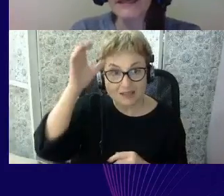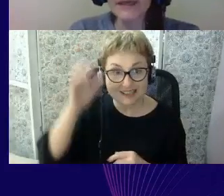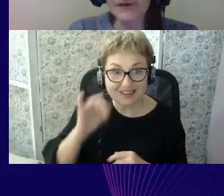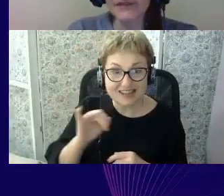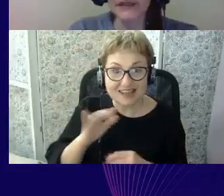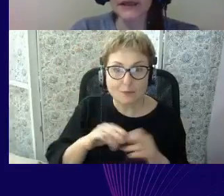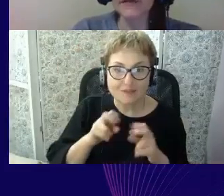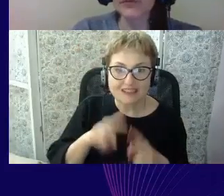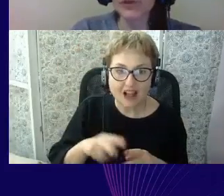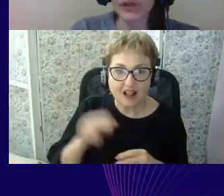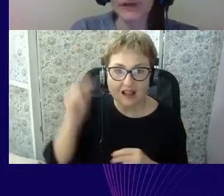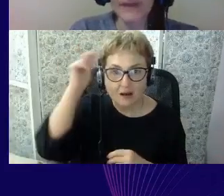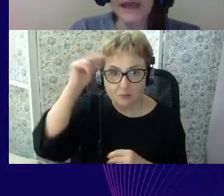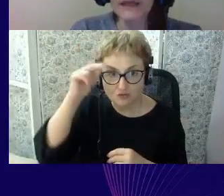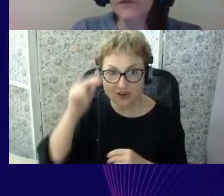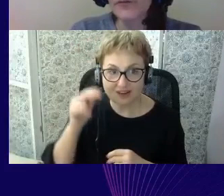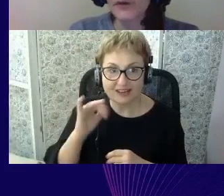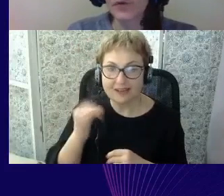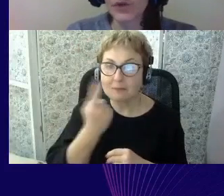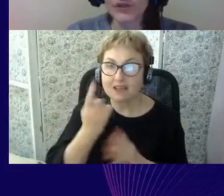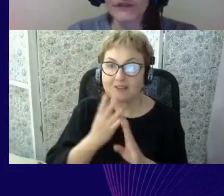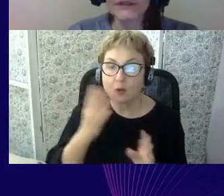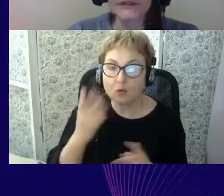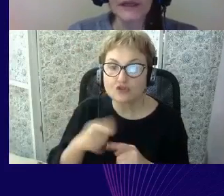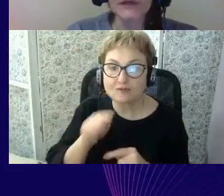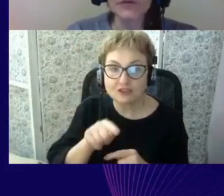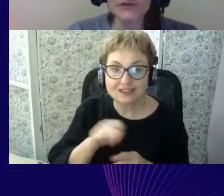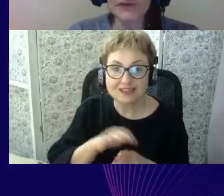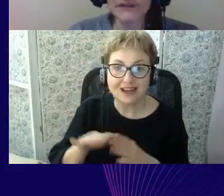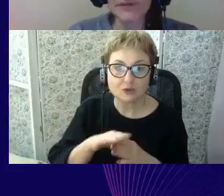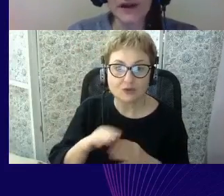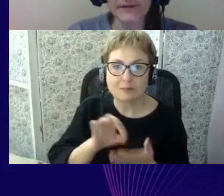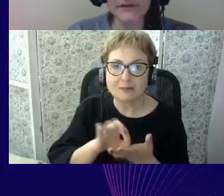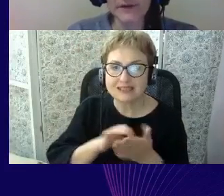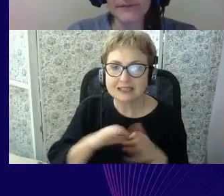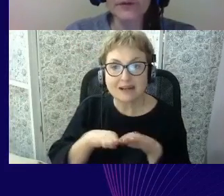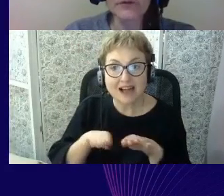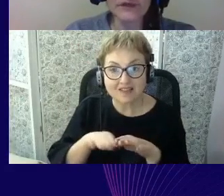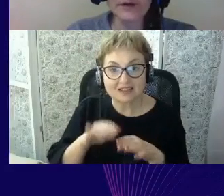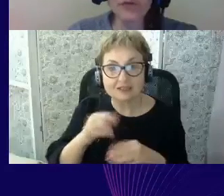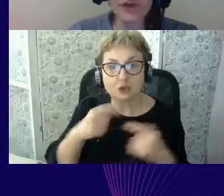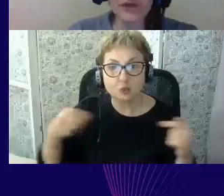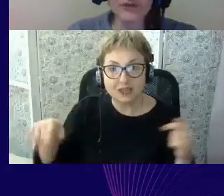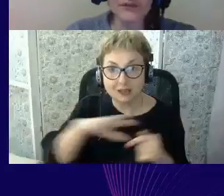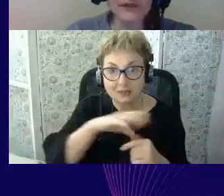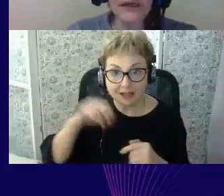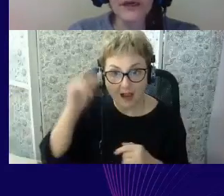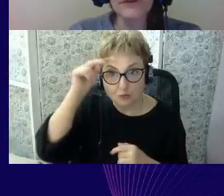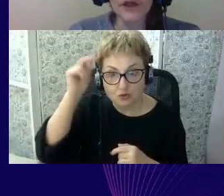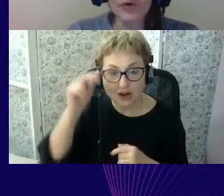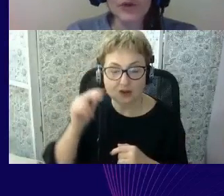образования и профессионального обучения. И в первую очередь здесь реализуется принцип равенства с другими